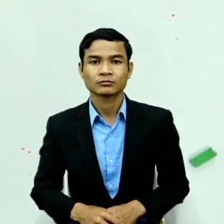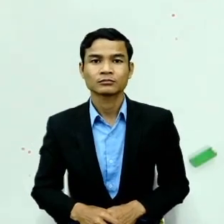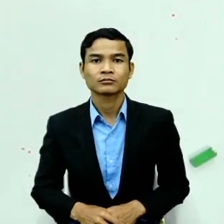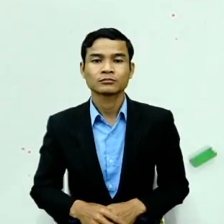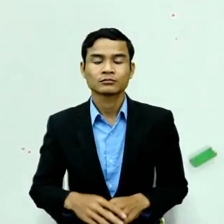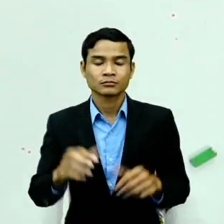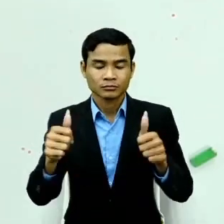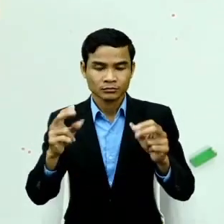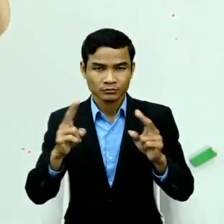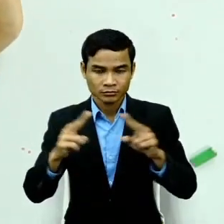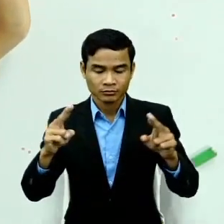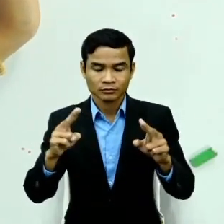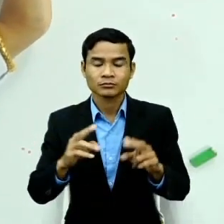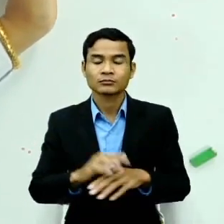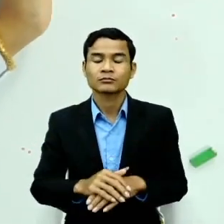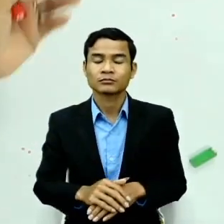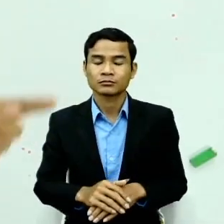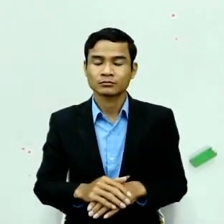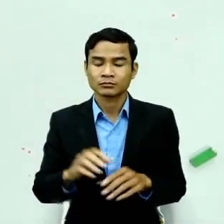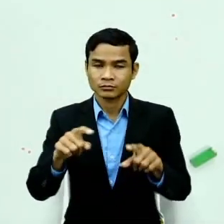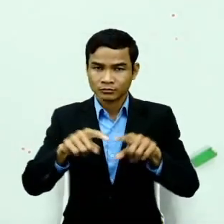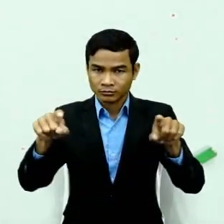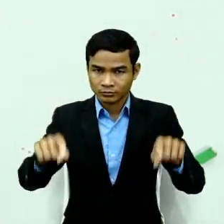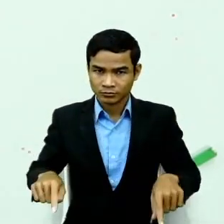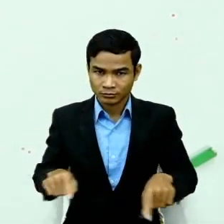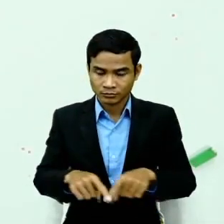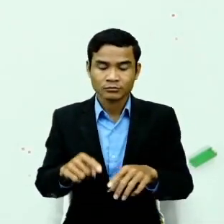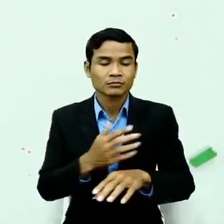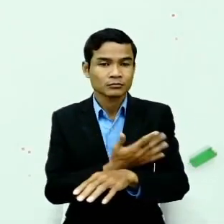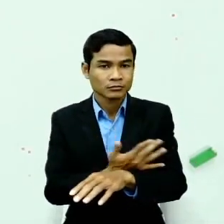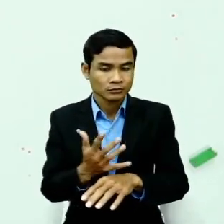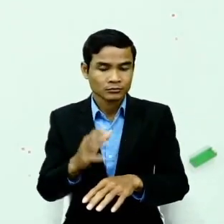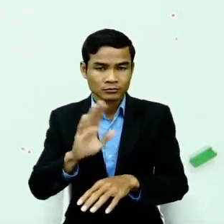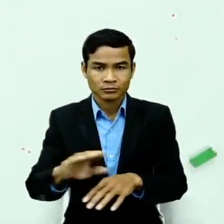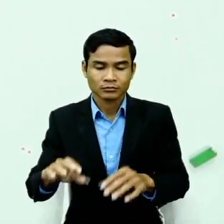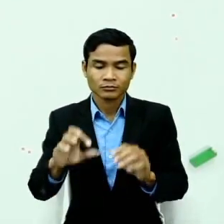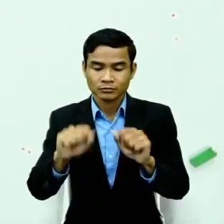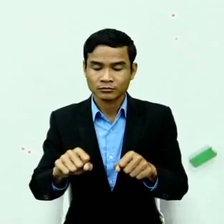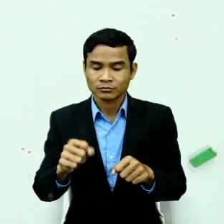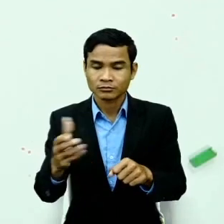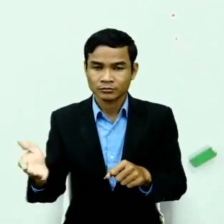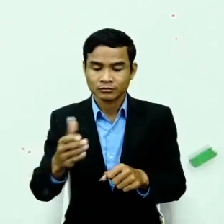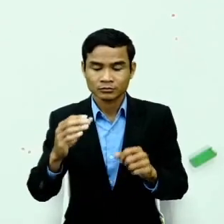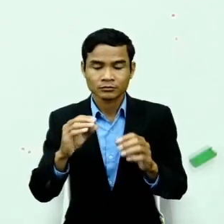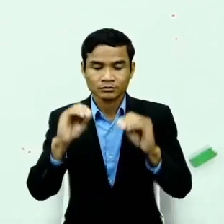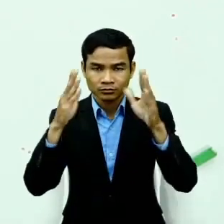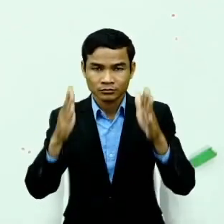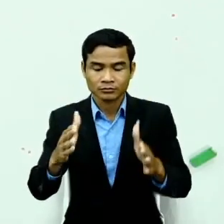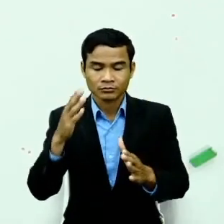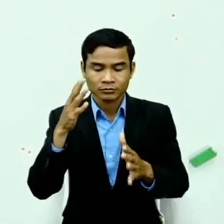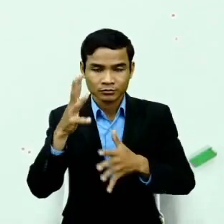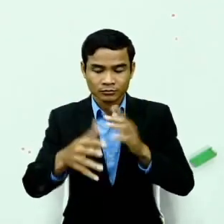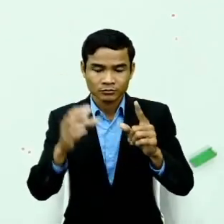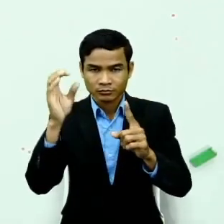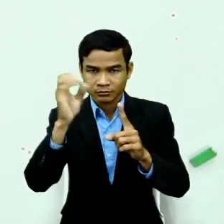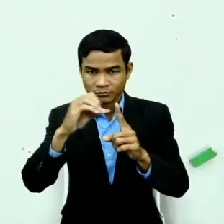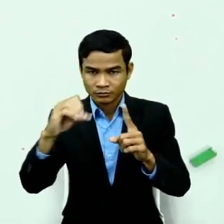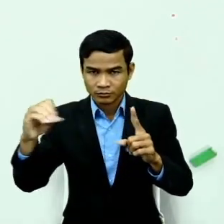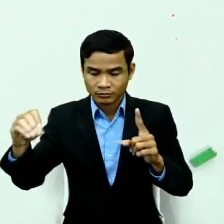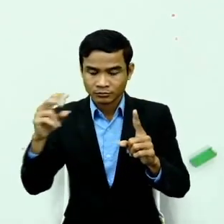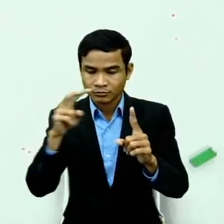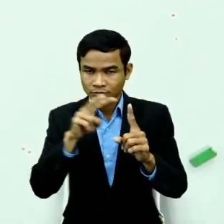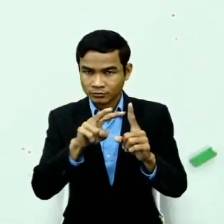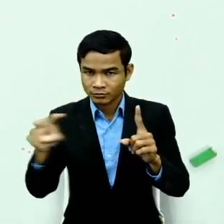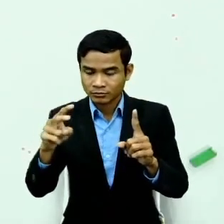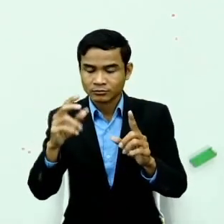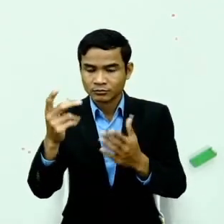chá lò na ăn thả chấm chấm cà chạy lớp con từng ọc thế cha con chấm sẽ đáp cha nẹ cứu nâng ăn là bác ơi con sẽ đáp